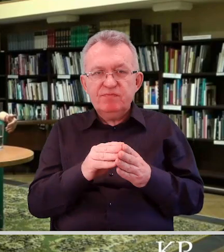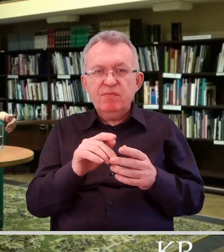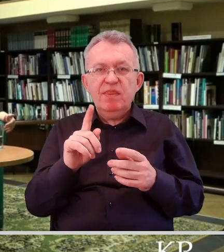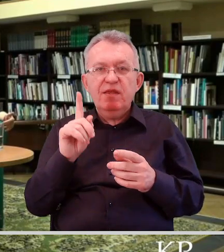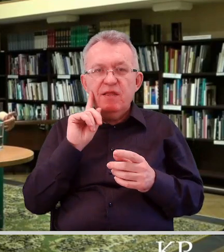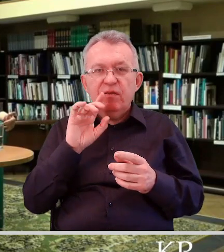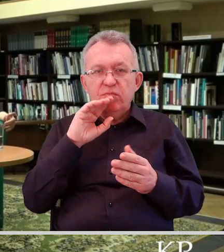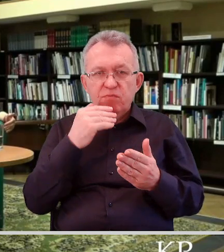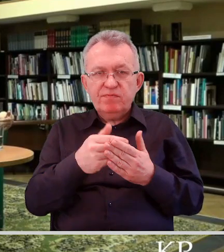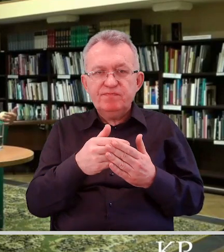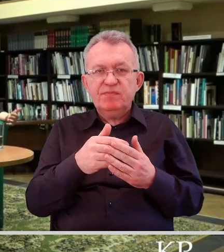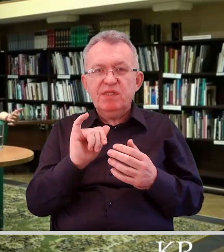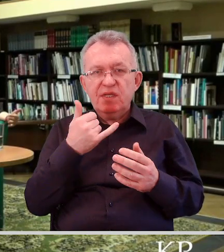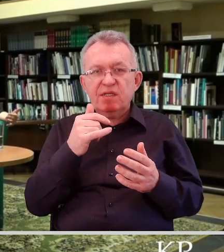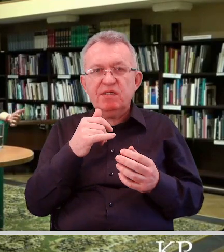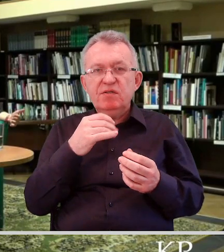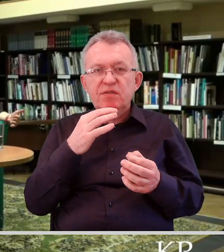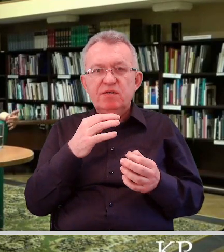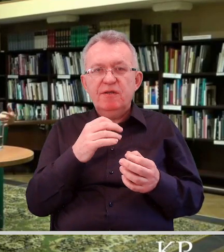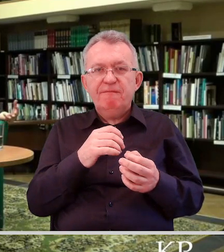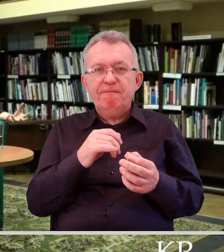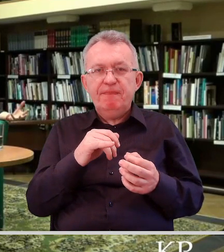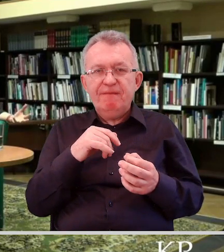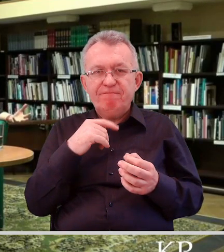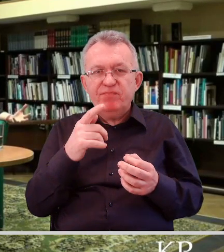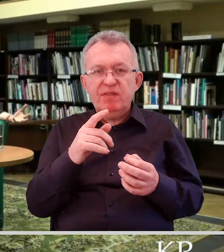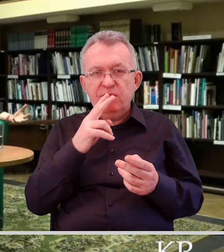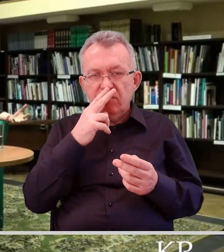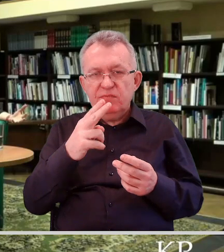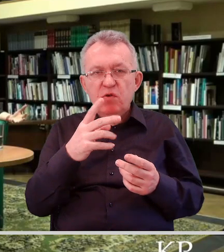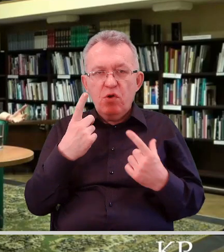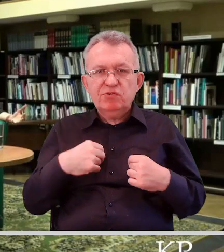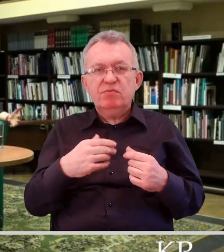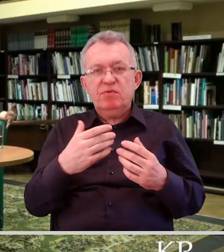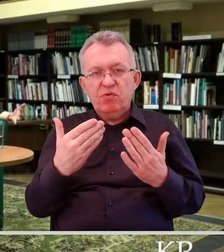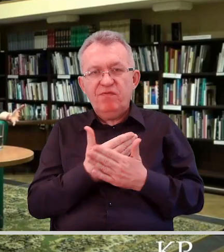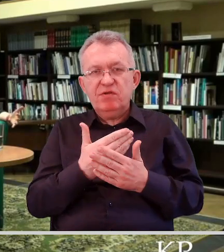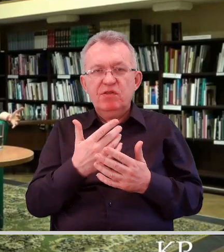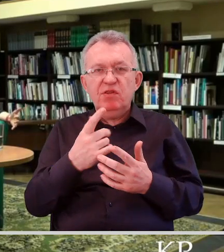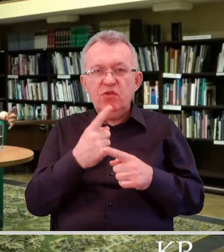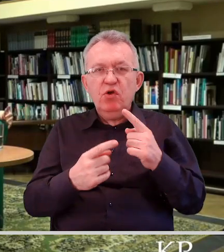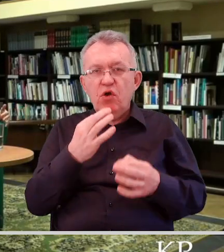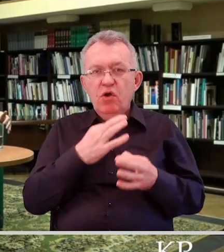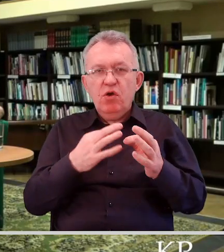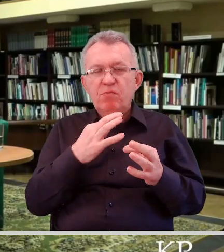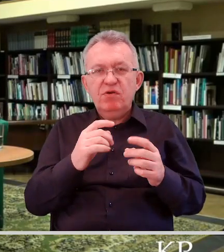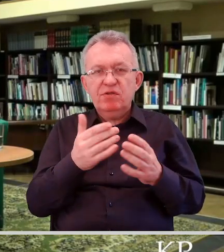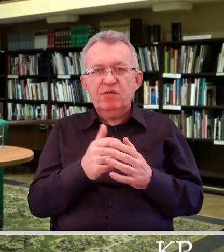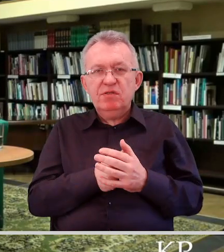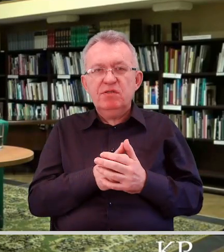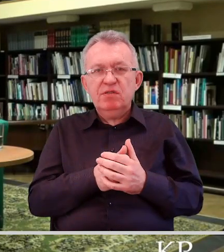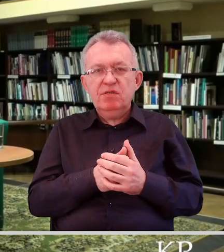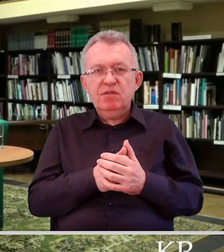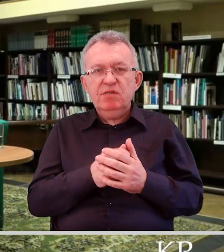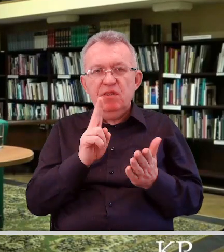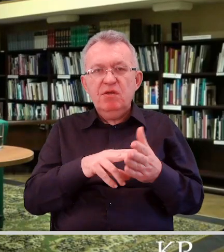poprosiłam, żeby się przedstawili tak, jak się przedstawiają, żeby dać się poznać nowej osobie, żeby coś o sobie powiedzieć. Tak jak przedstawiłaś mnie